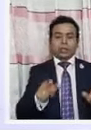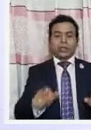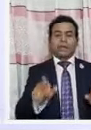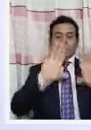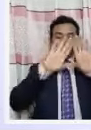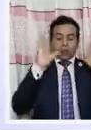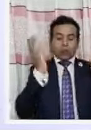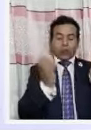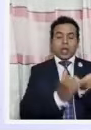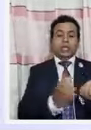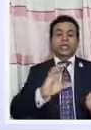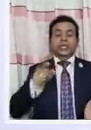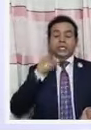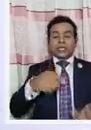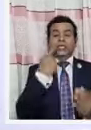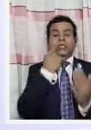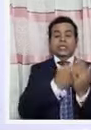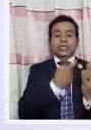5,93,087 জন।